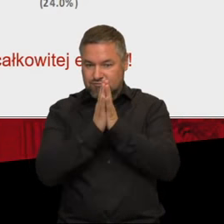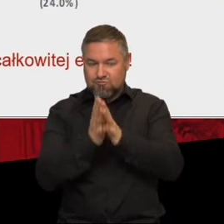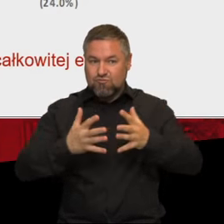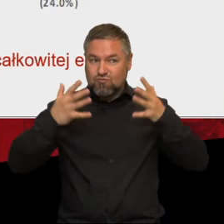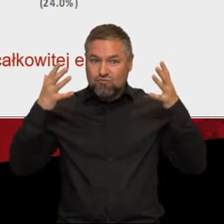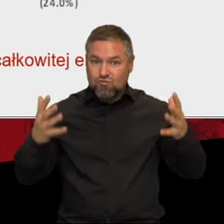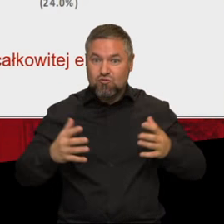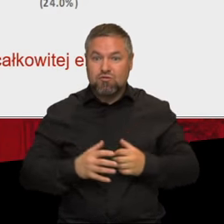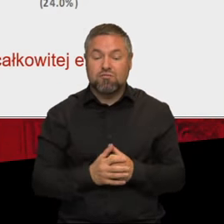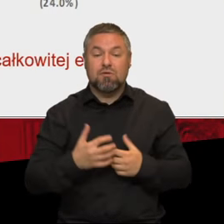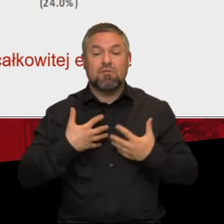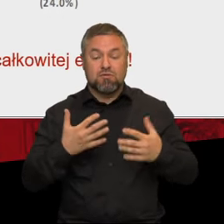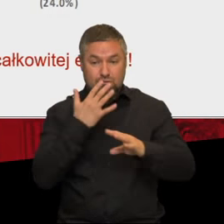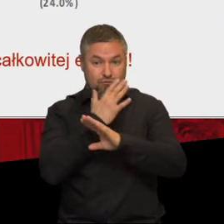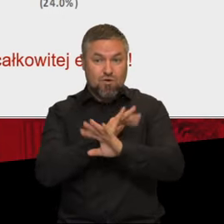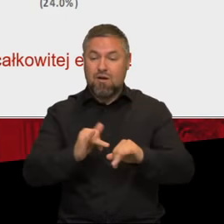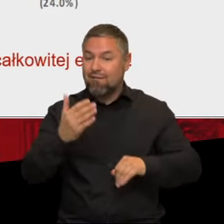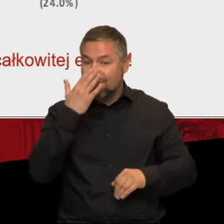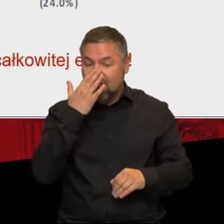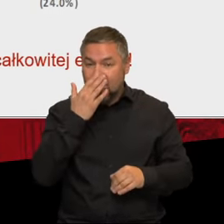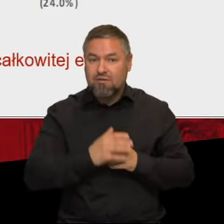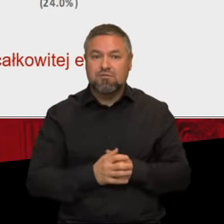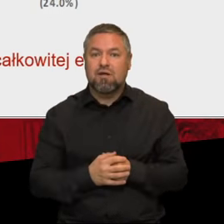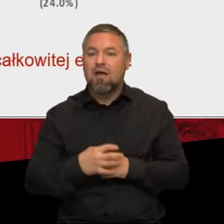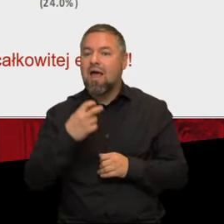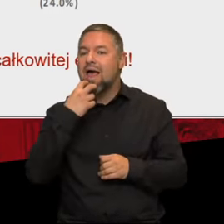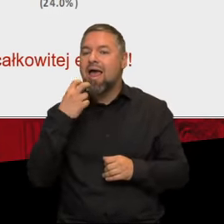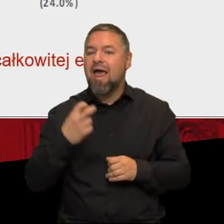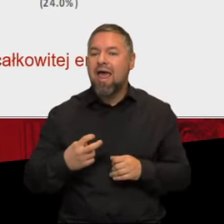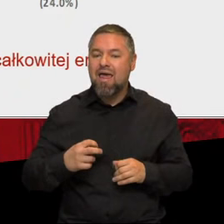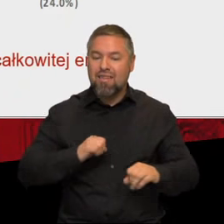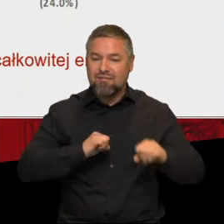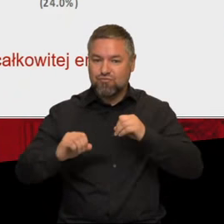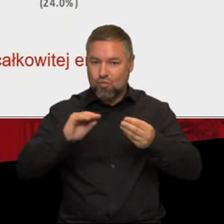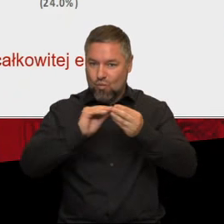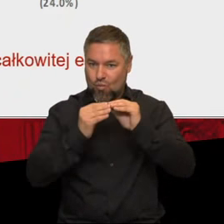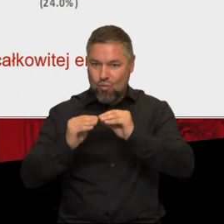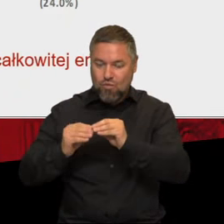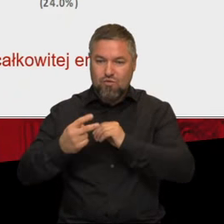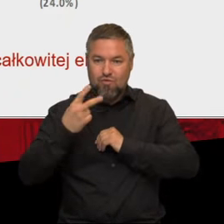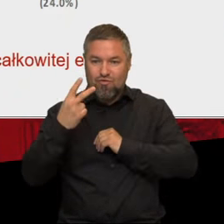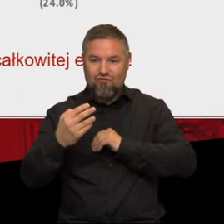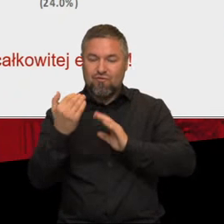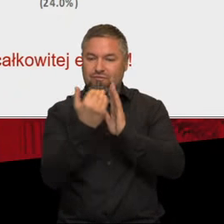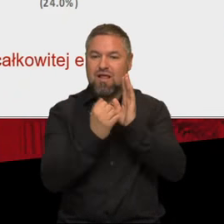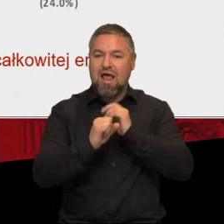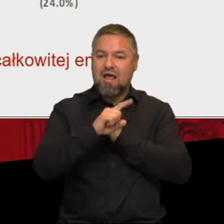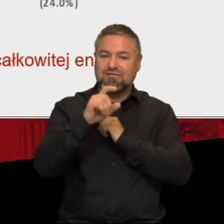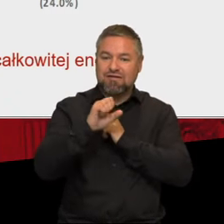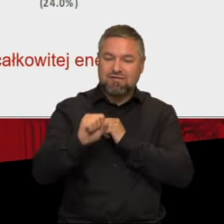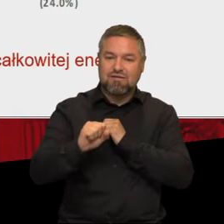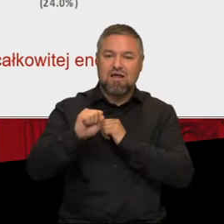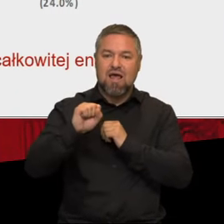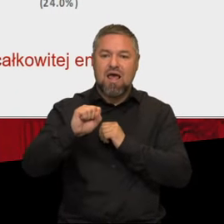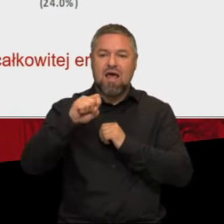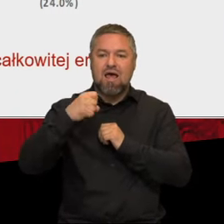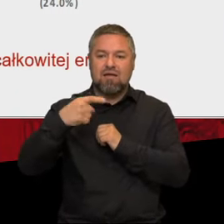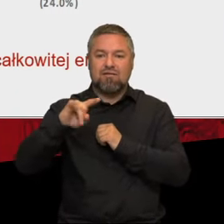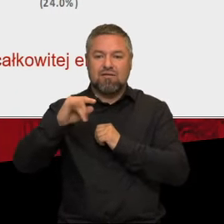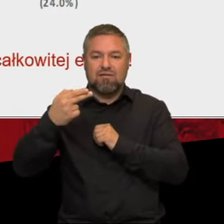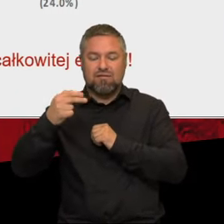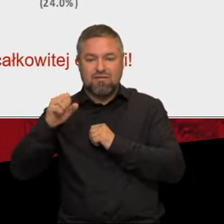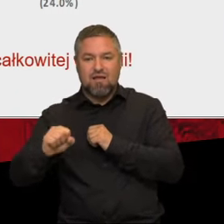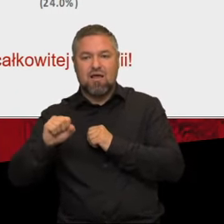dużych układów, chciałbym pokazać, jak wygląda energia układu składającego się z dwóch zasad azotowych, adeniny i tyminy, które są